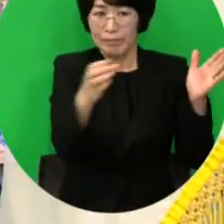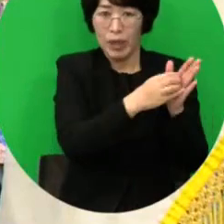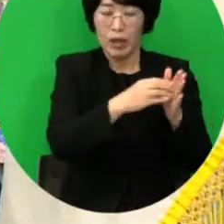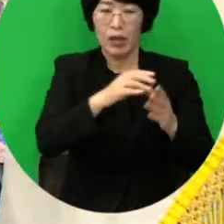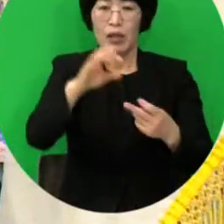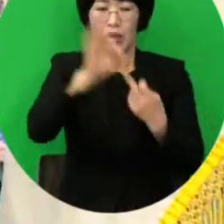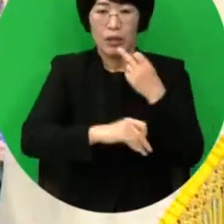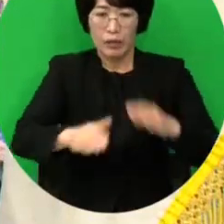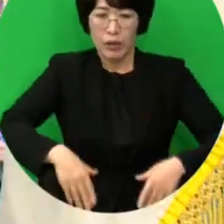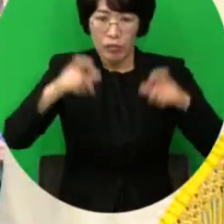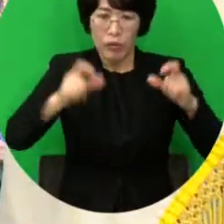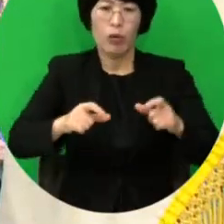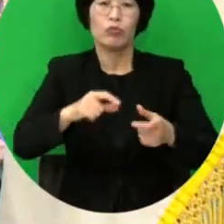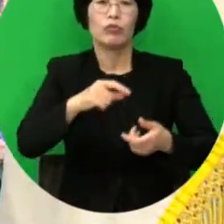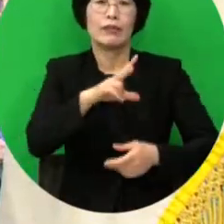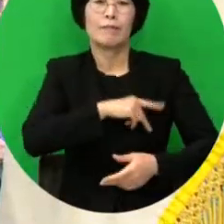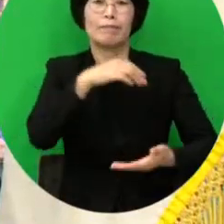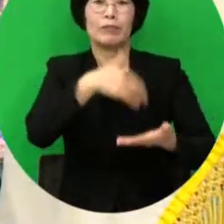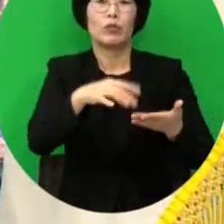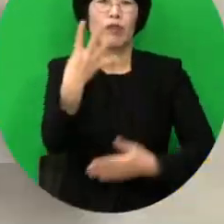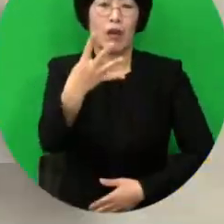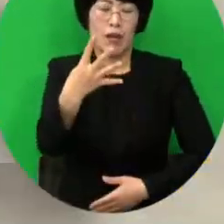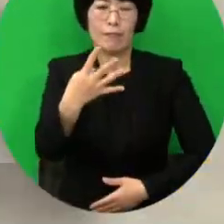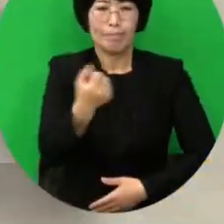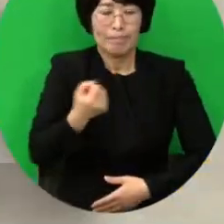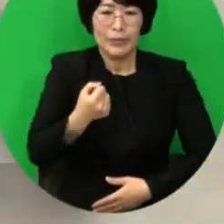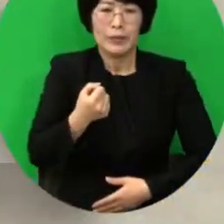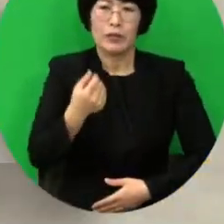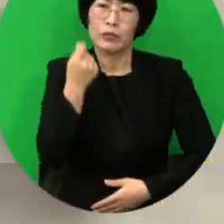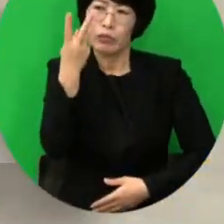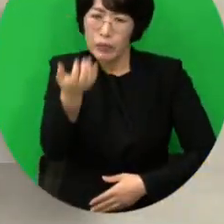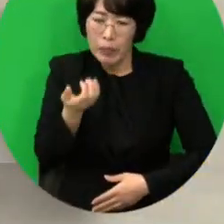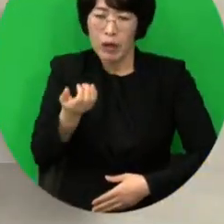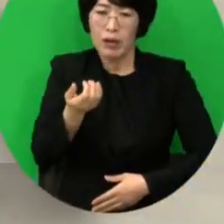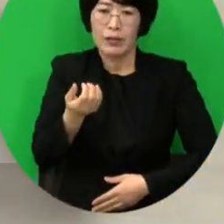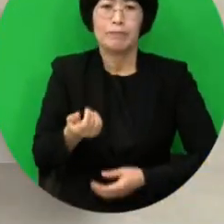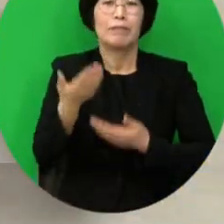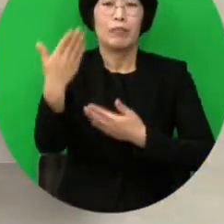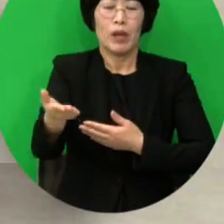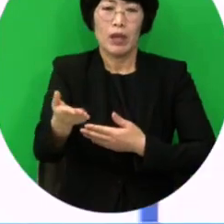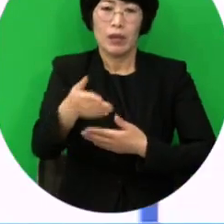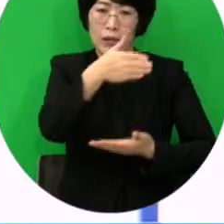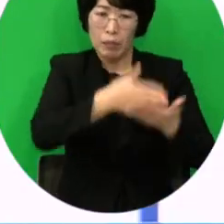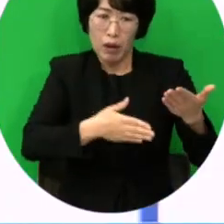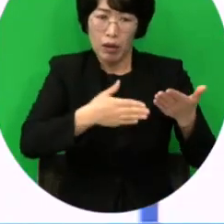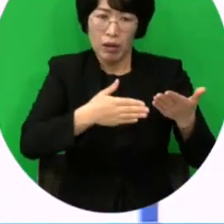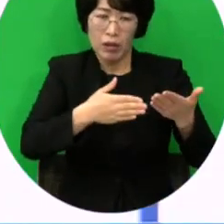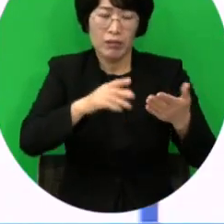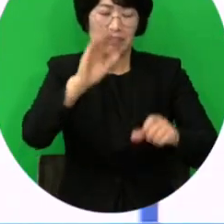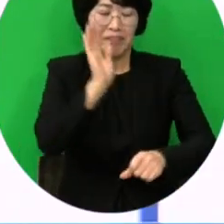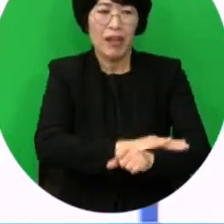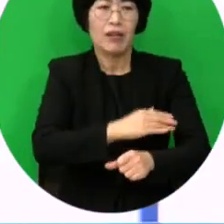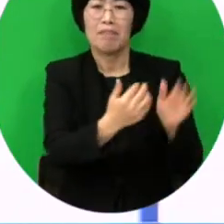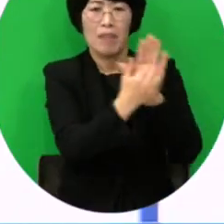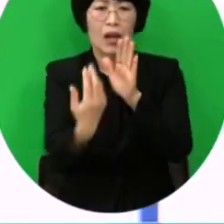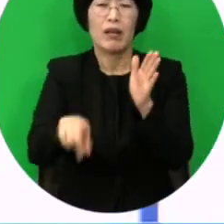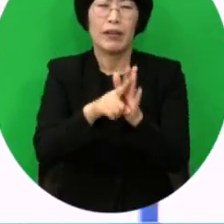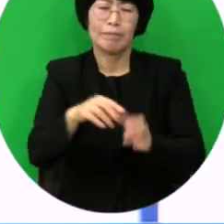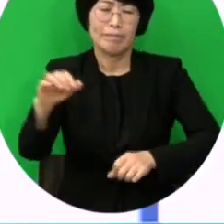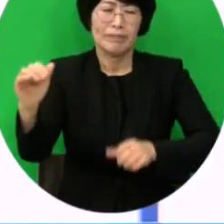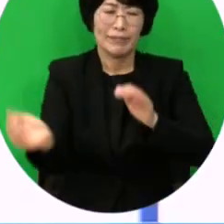서남권 4석의 의석을 지켜냈다며 지난 몇 달 선관위가 제출한 선거구 획정 대계약을 막아내기 위해서 최선을